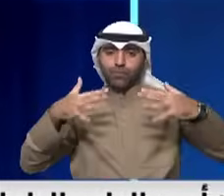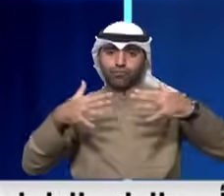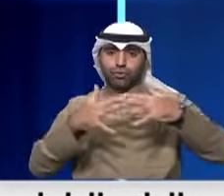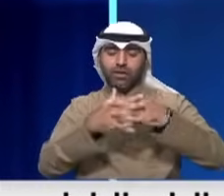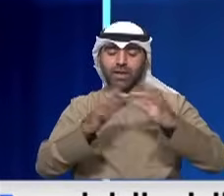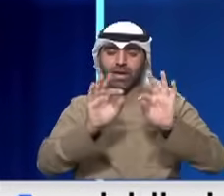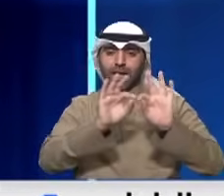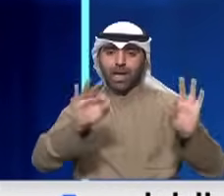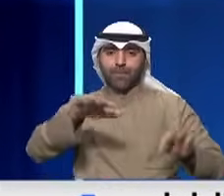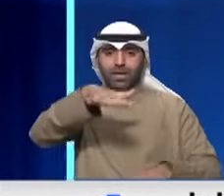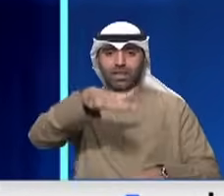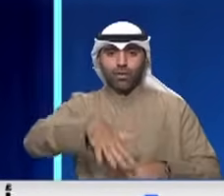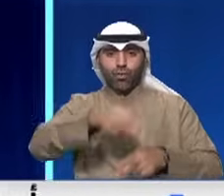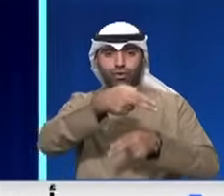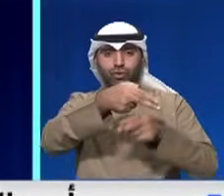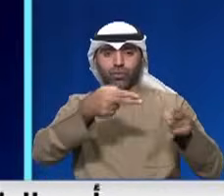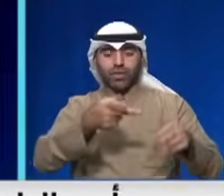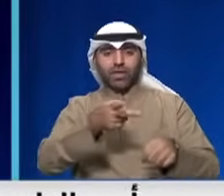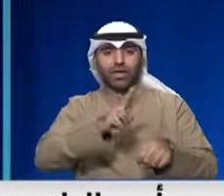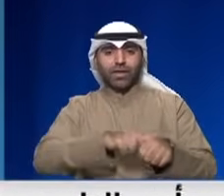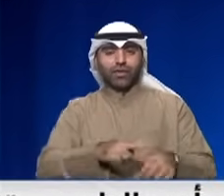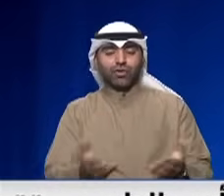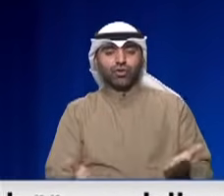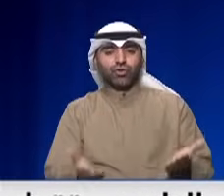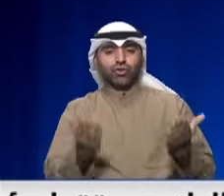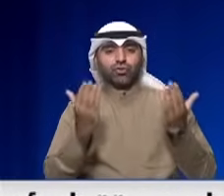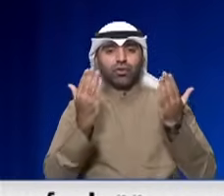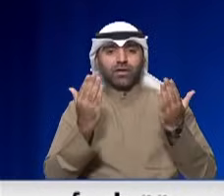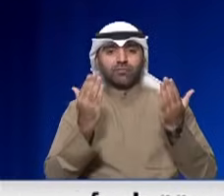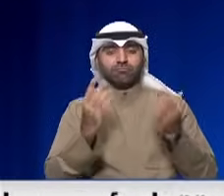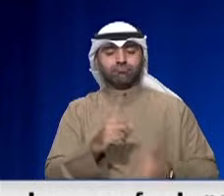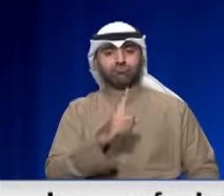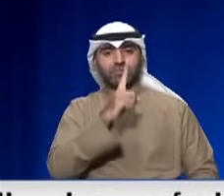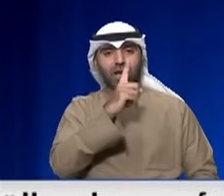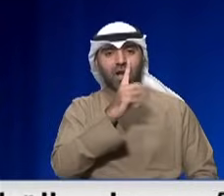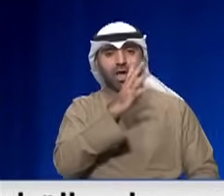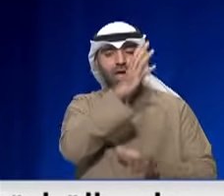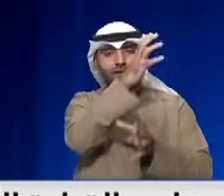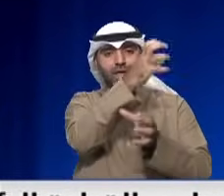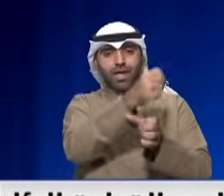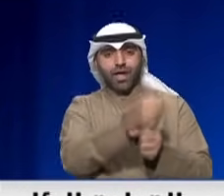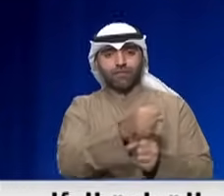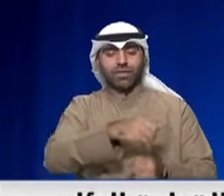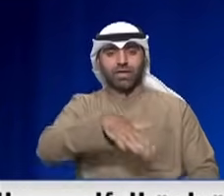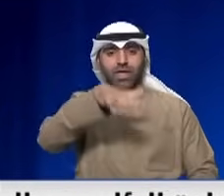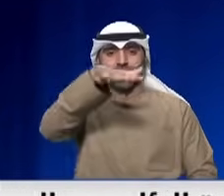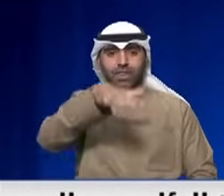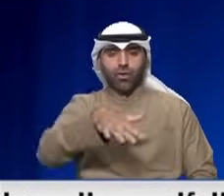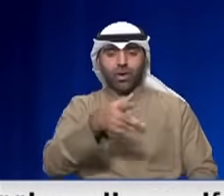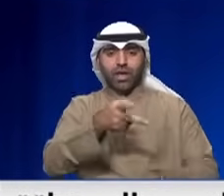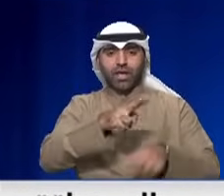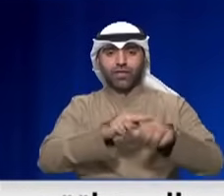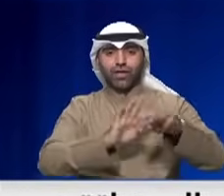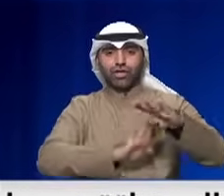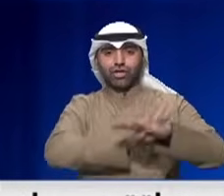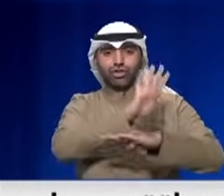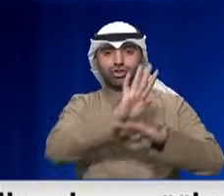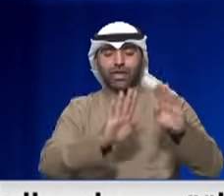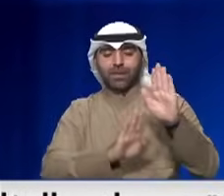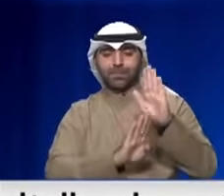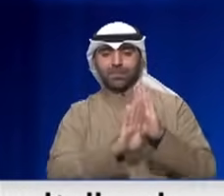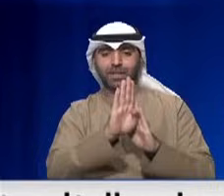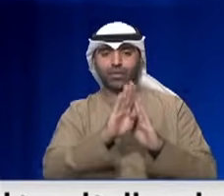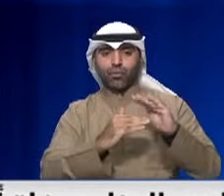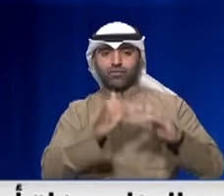البلدين والشعبين الصديقين ومؤكدا على التطلع لتعزيزها في كافه المجالات راجيا سموه لفخامته